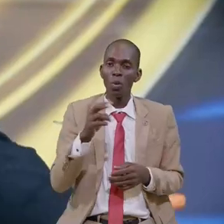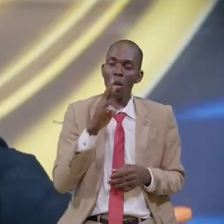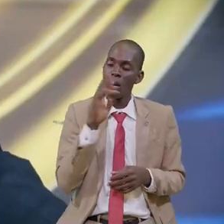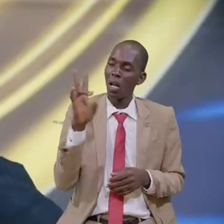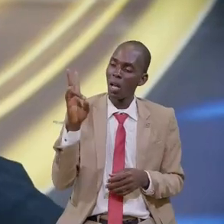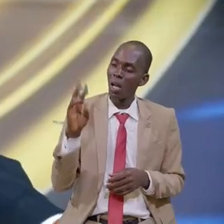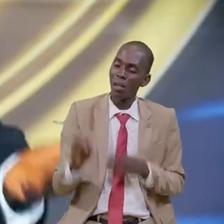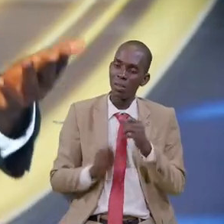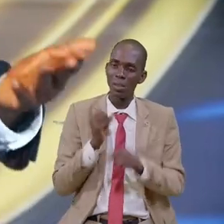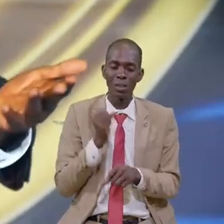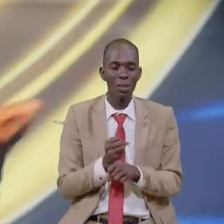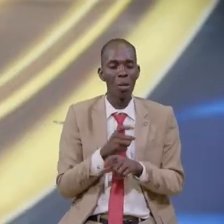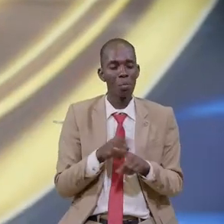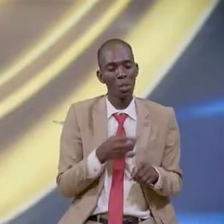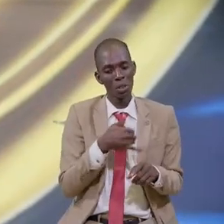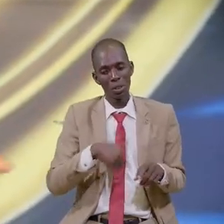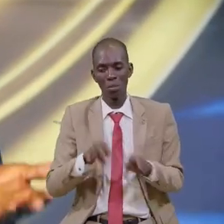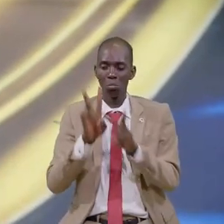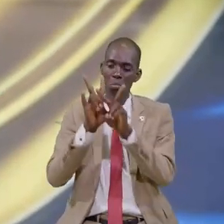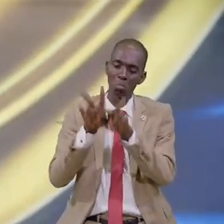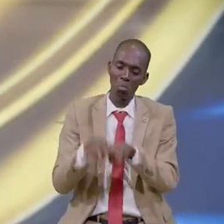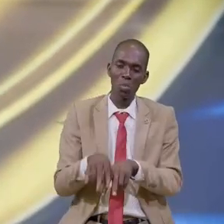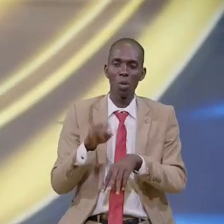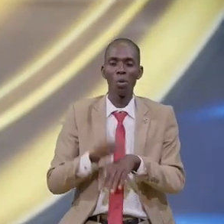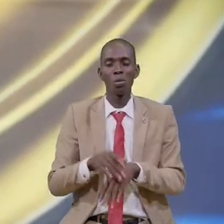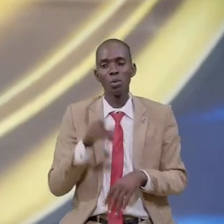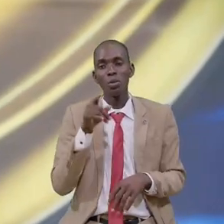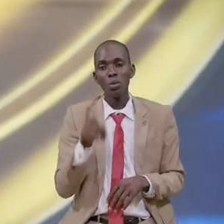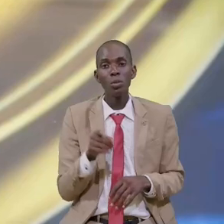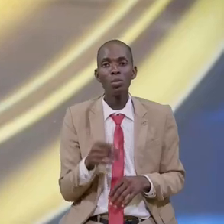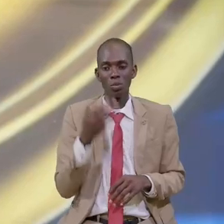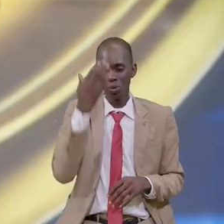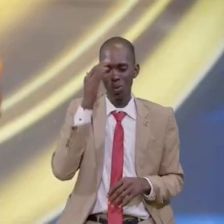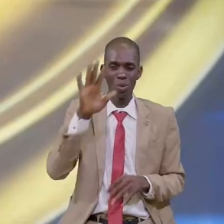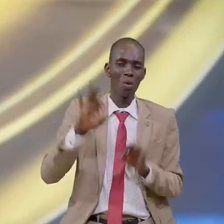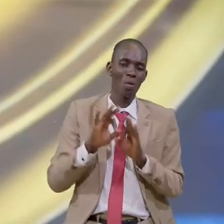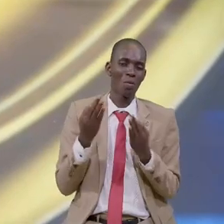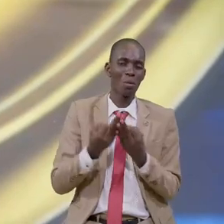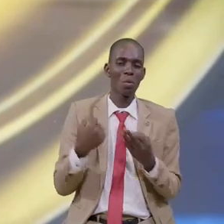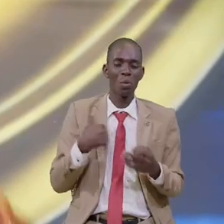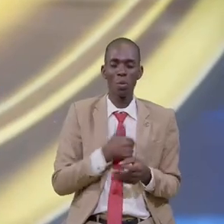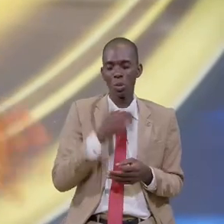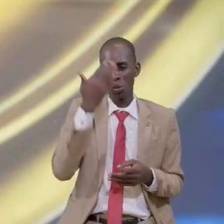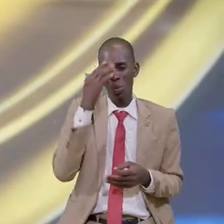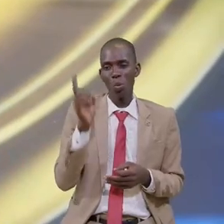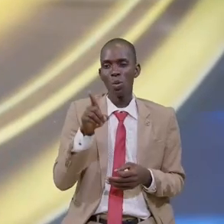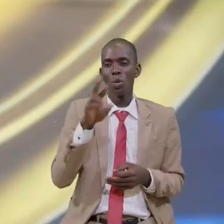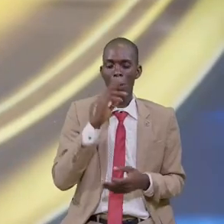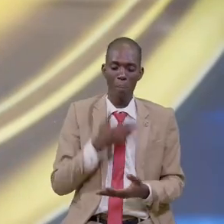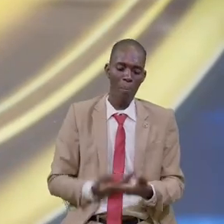là-bas, ils te voient comme une petite fille. Ils connaissent ta famille, ça, même quand tu es né. Et ils savent, ils connaissent